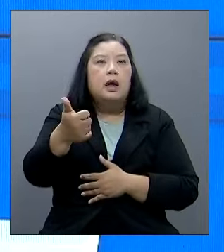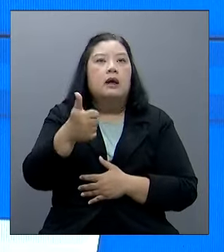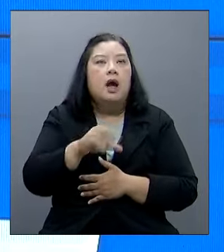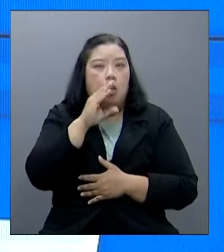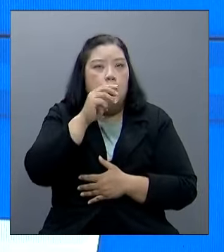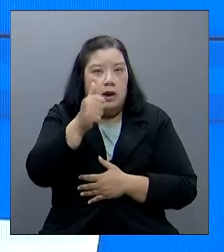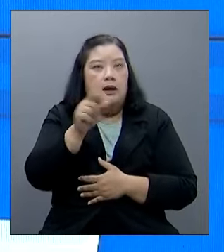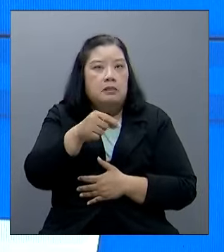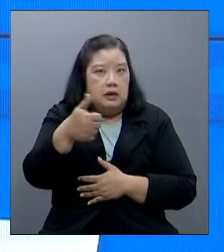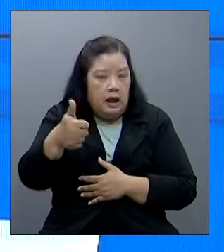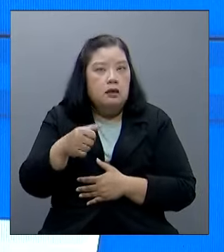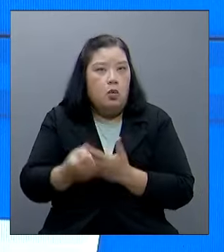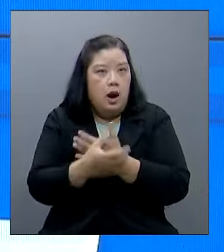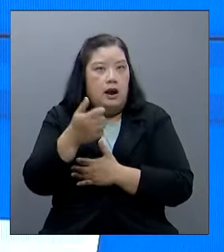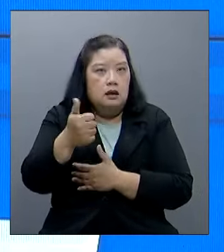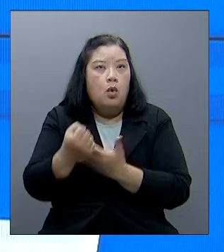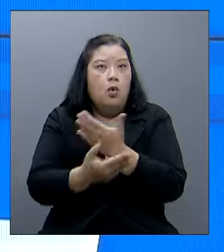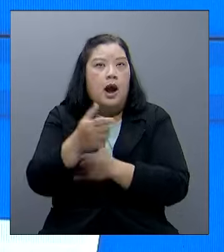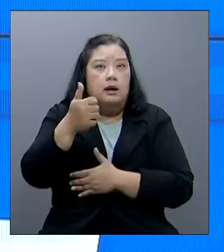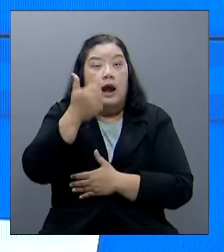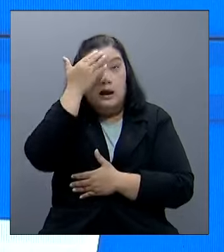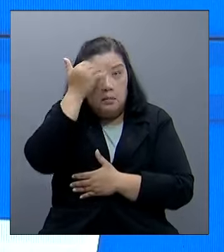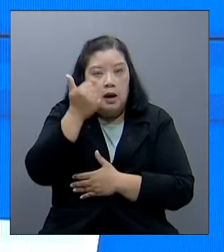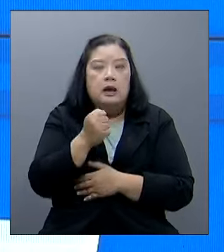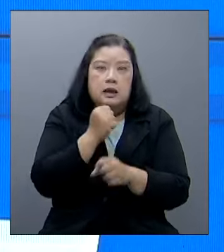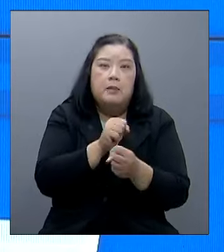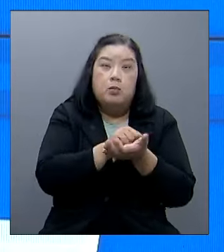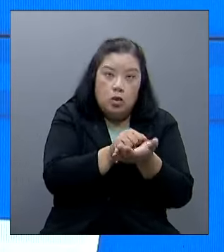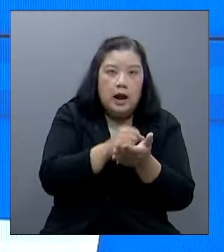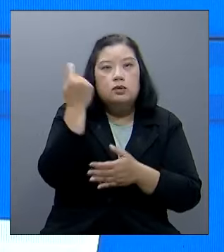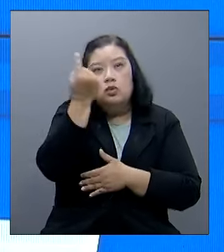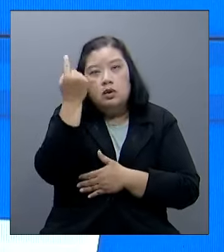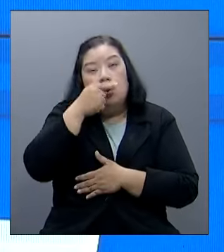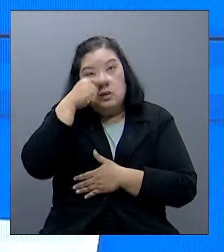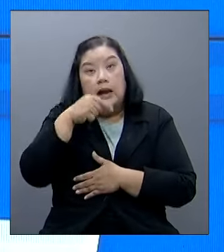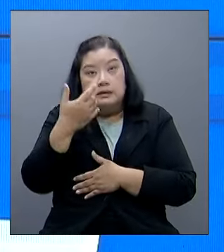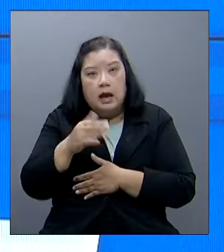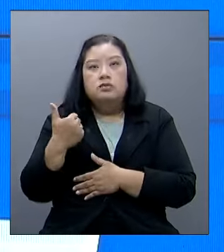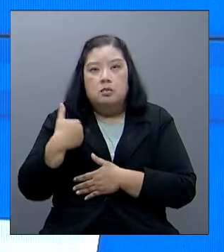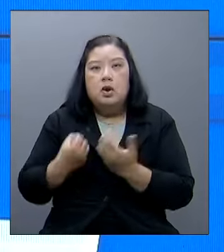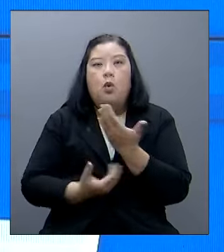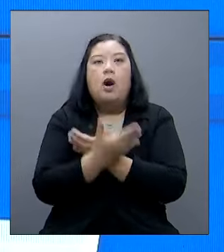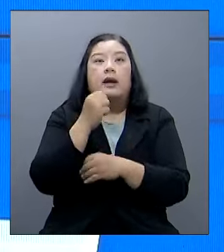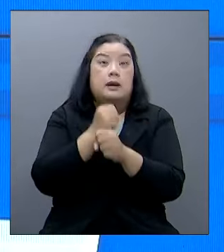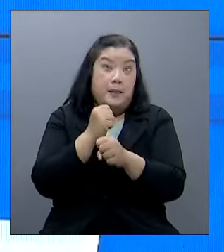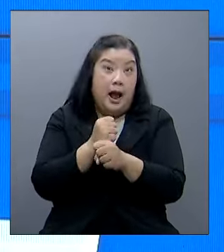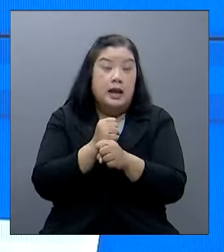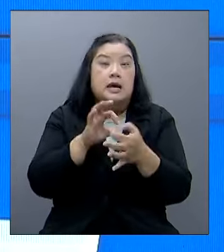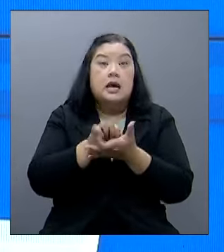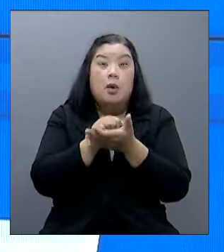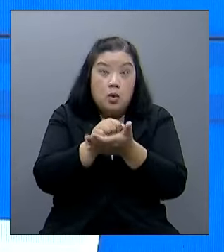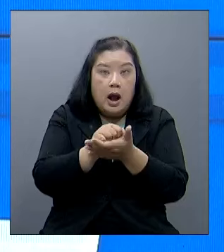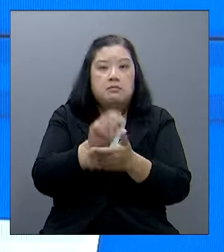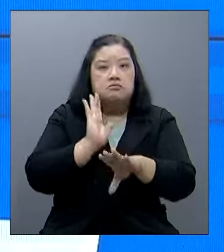ชัยไปกว่าครึ่งไปได้ไกลไม่ใช่แค่เฉพาะภาคการบริการและการท่องเที่ยวเฉพาะในประเทศไทยแต่ยังสามารถยกระดับการให้บริการอย่างมื